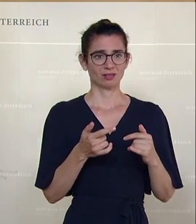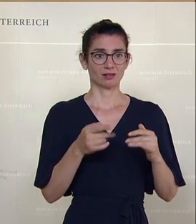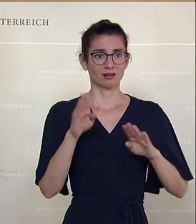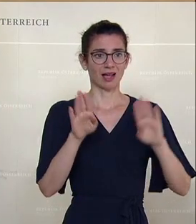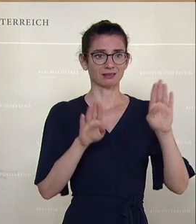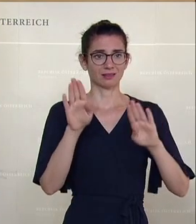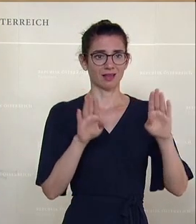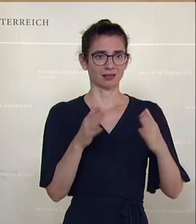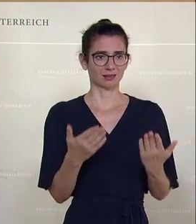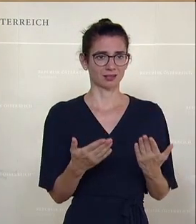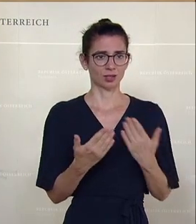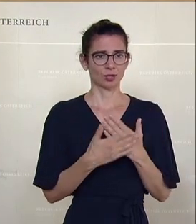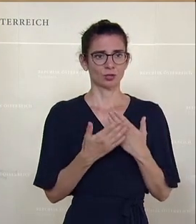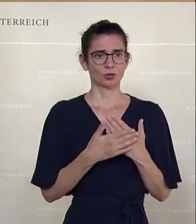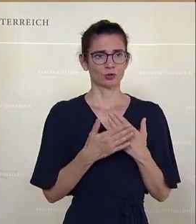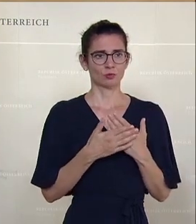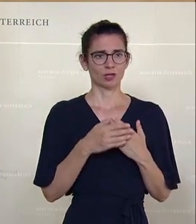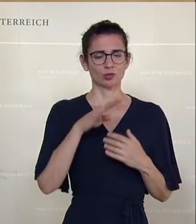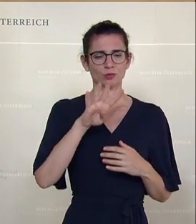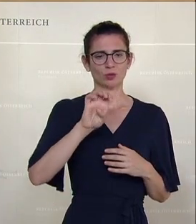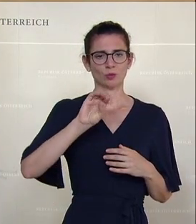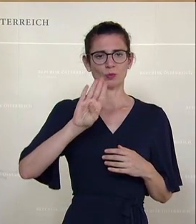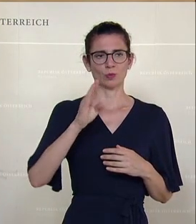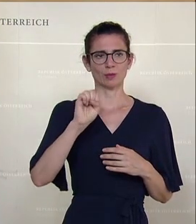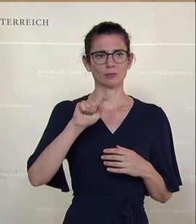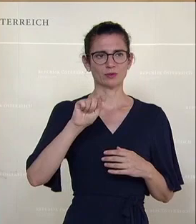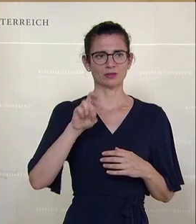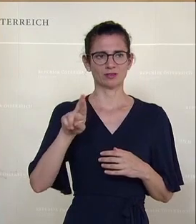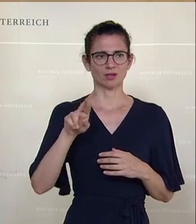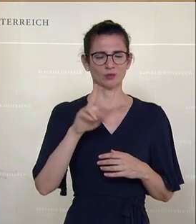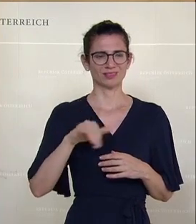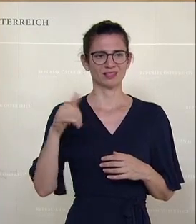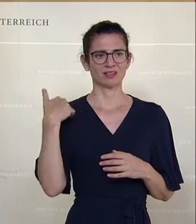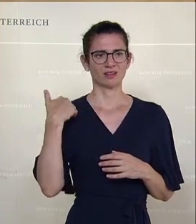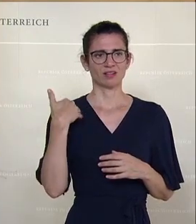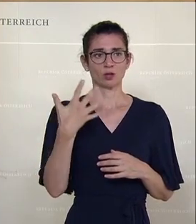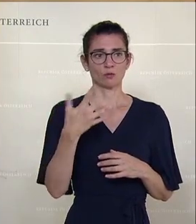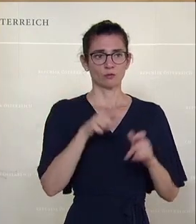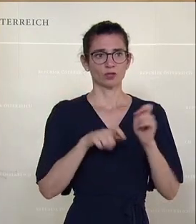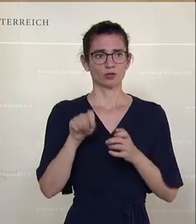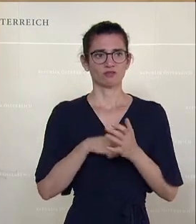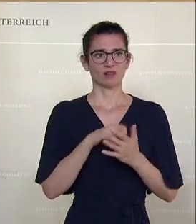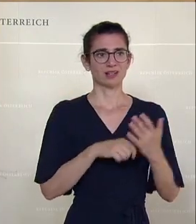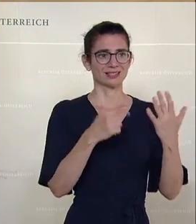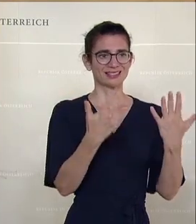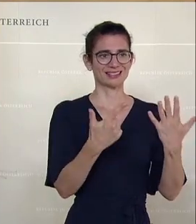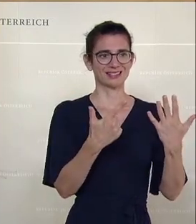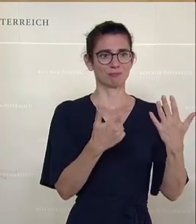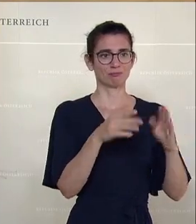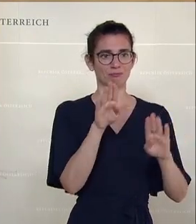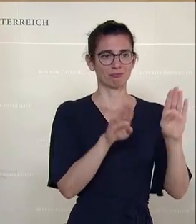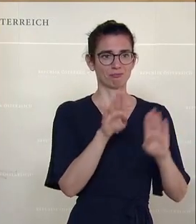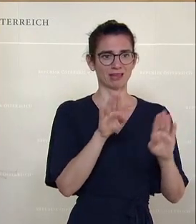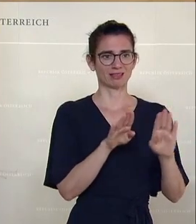gibt. Sagt zum Beispiel die Webster-Universität, waren 5 Leute wählen und 7 Mandate wurden